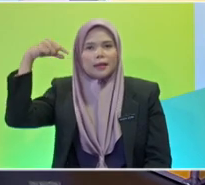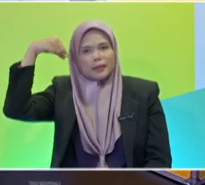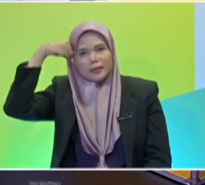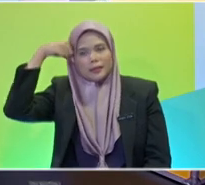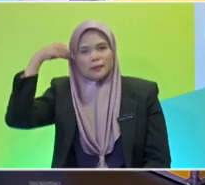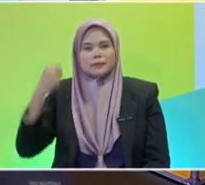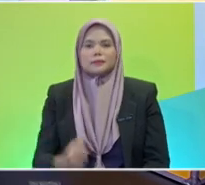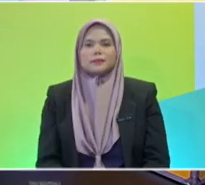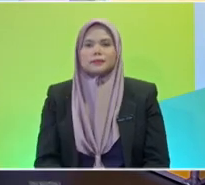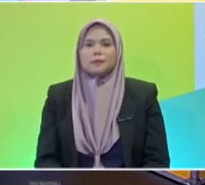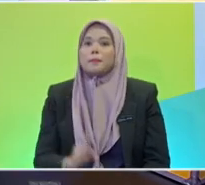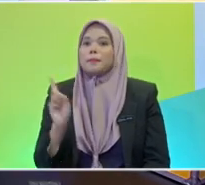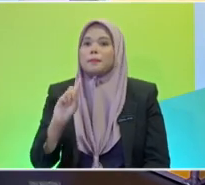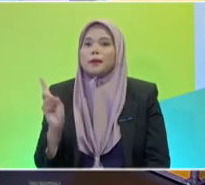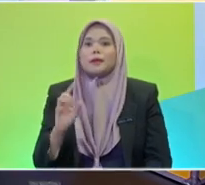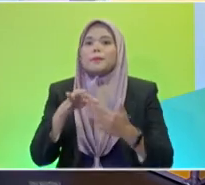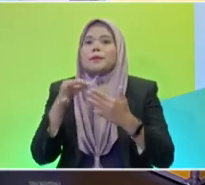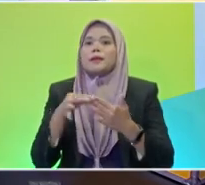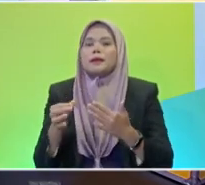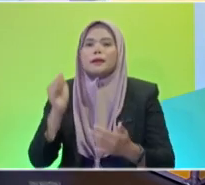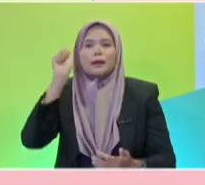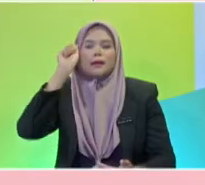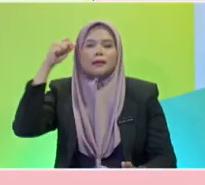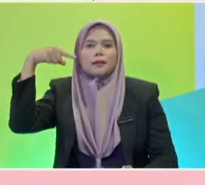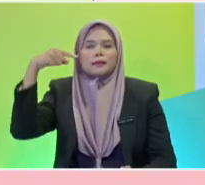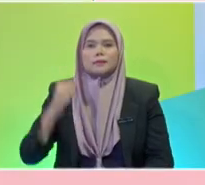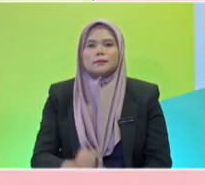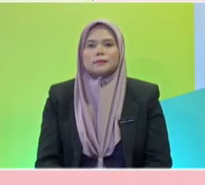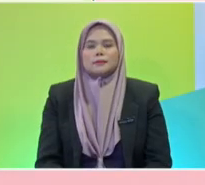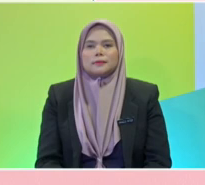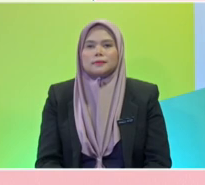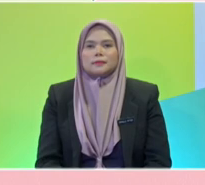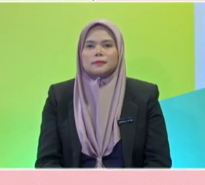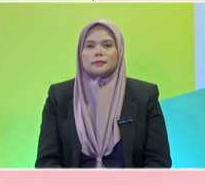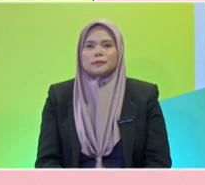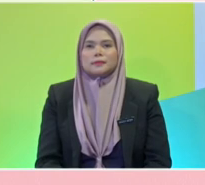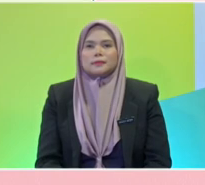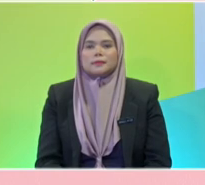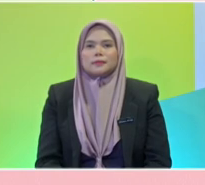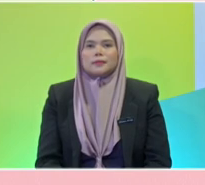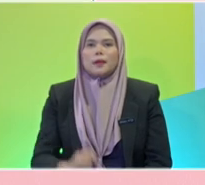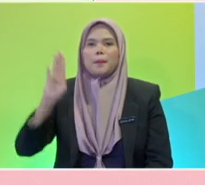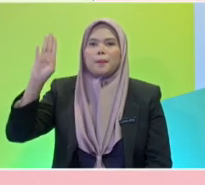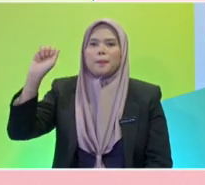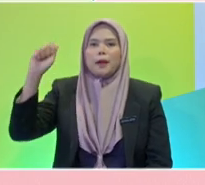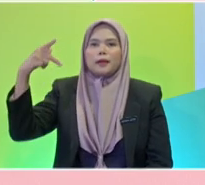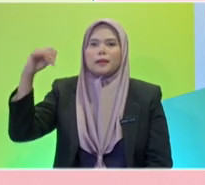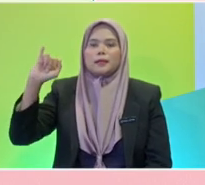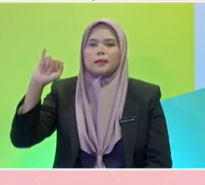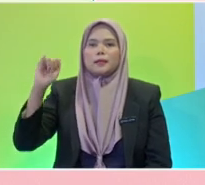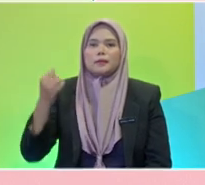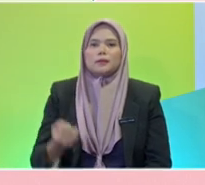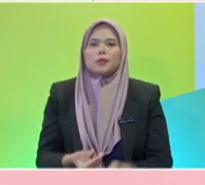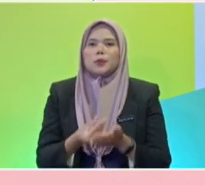yang manakah pilihan Ani ya Yang mana menjadi pilihan Ani Baki duit belanja di gunakan untuk